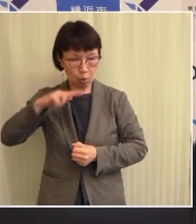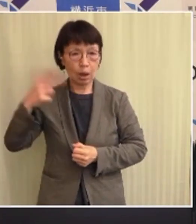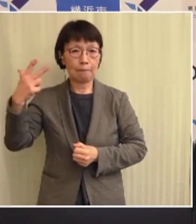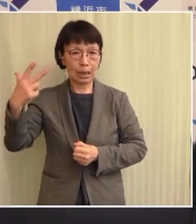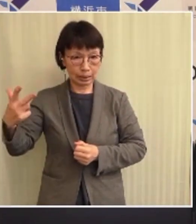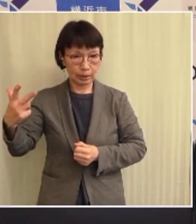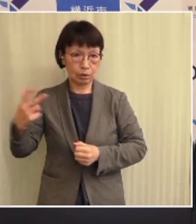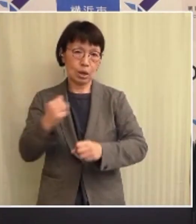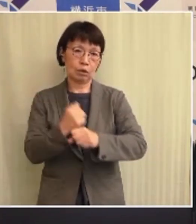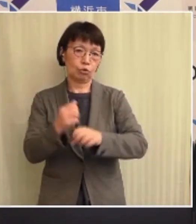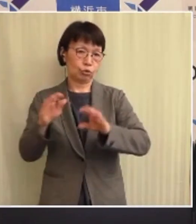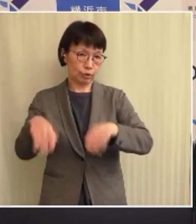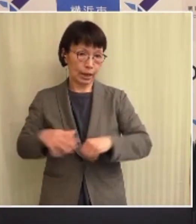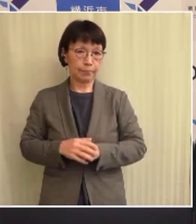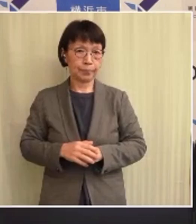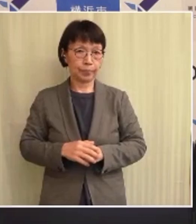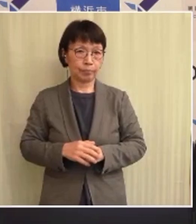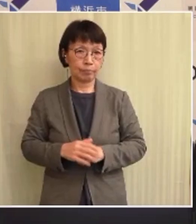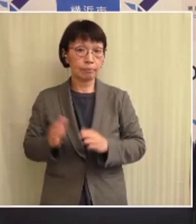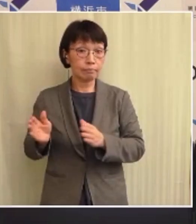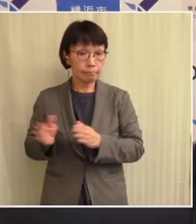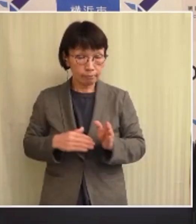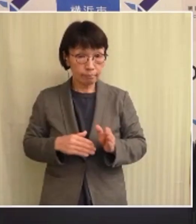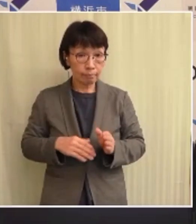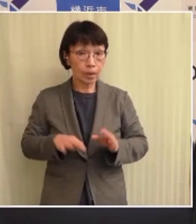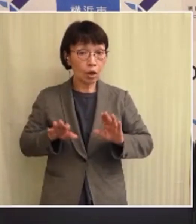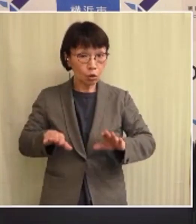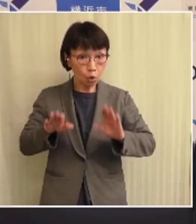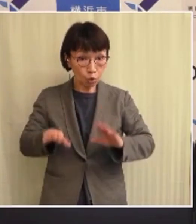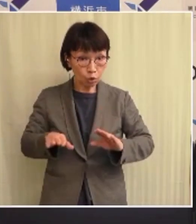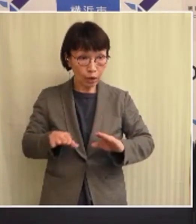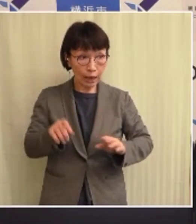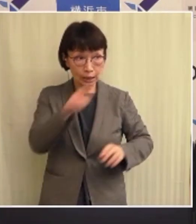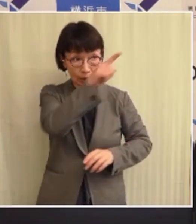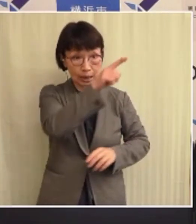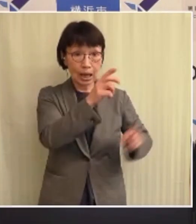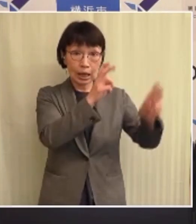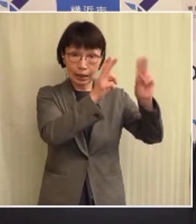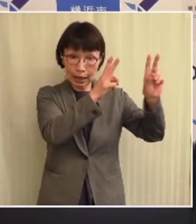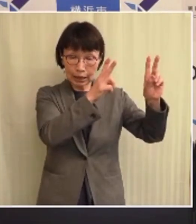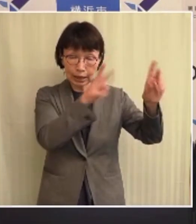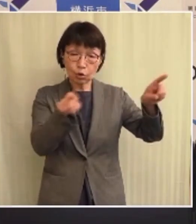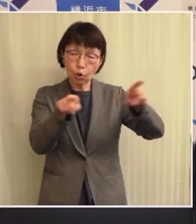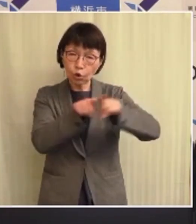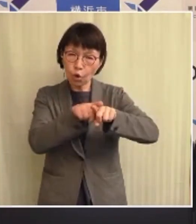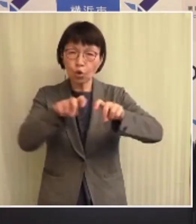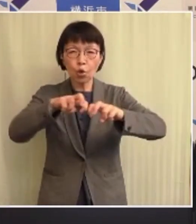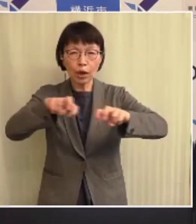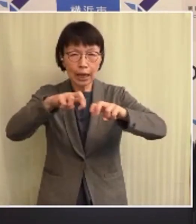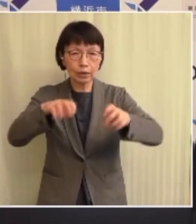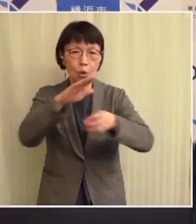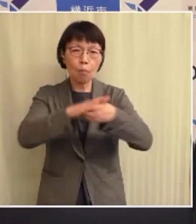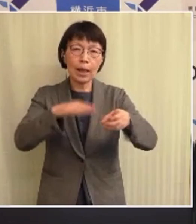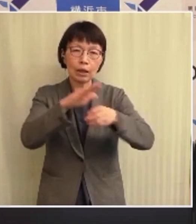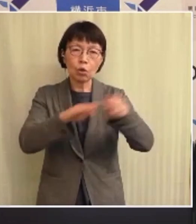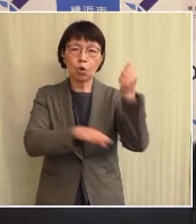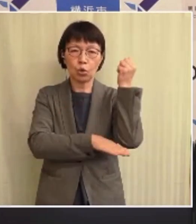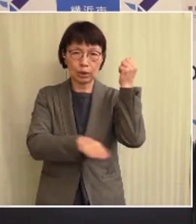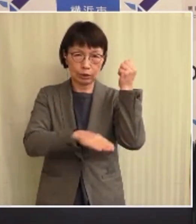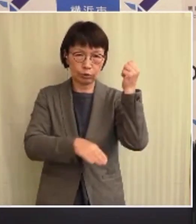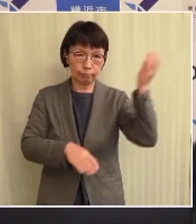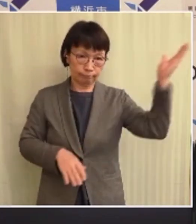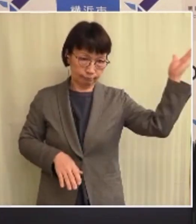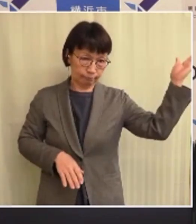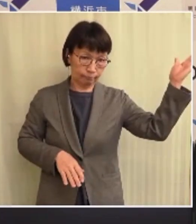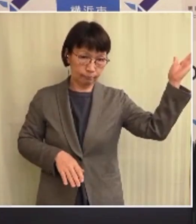一方で今回のですね、相鉄ローゼンさんと共同開発した、お弁当の基準というものがこのぐらいになっ